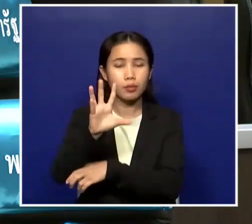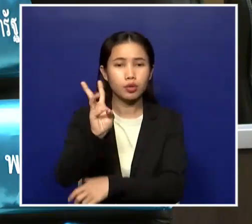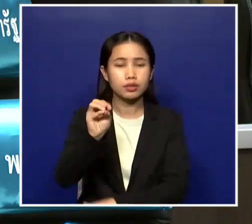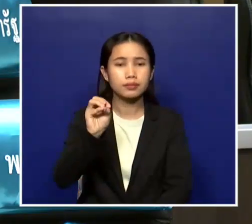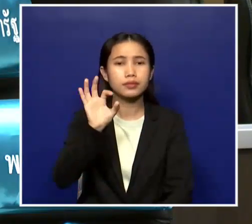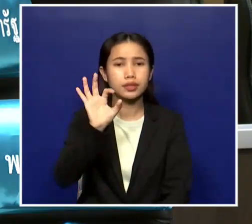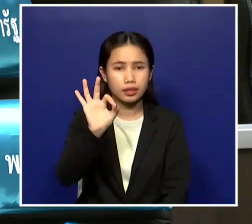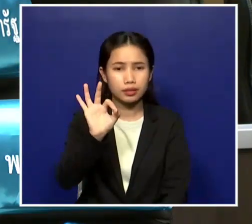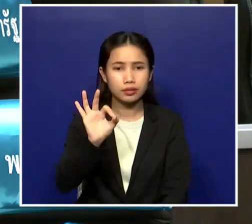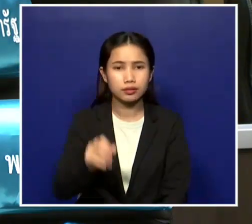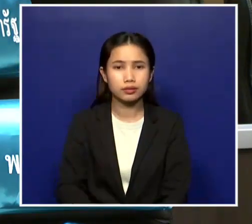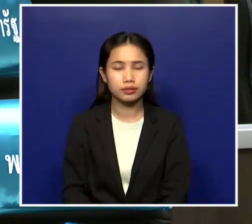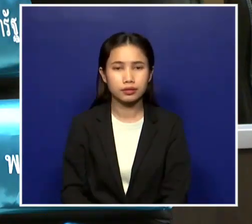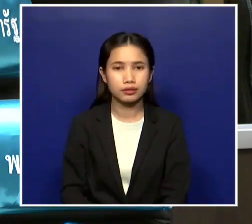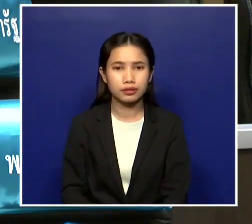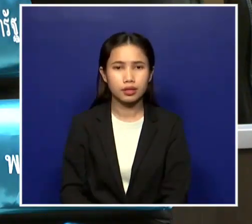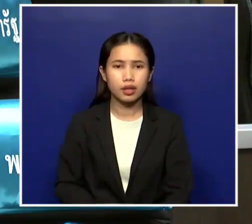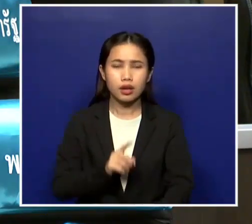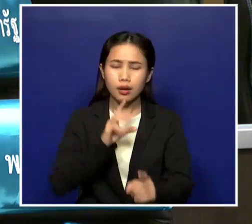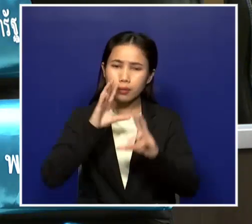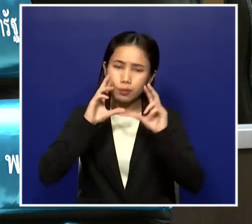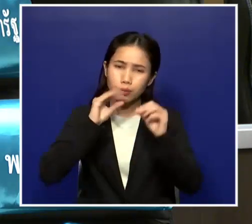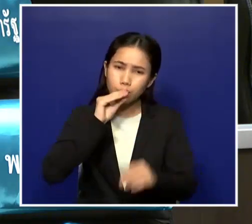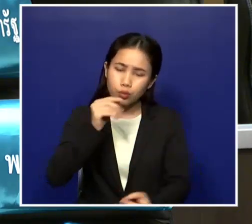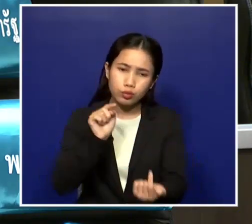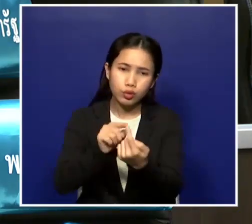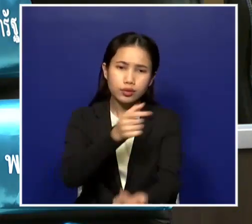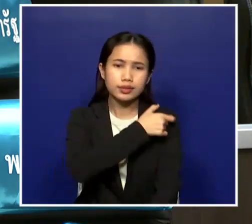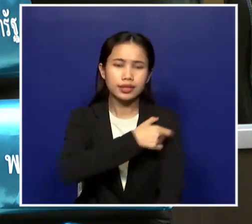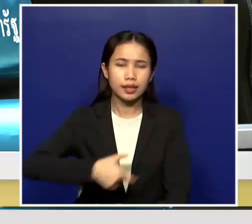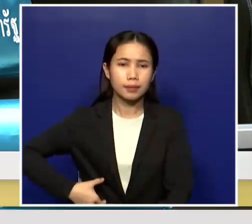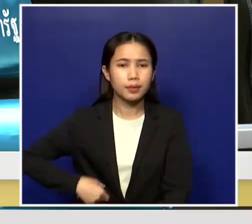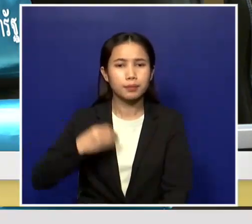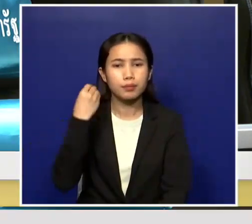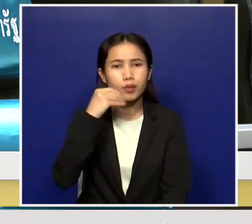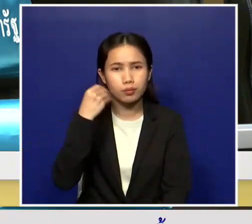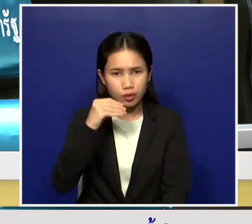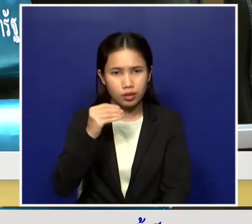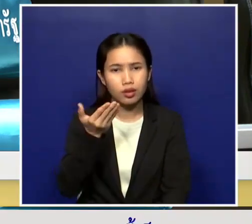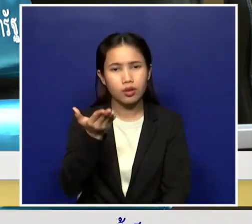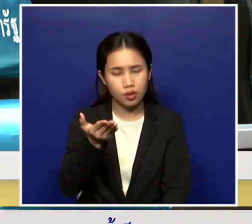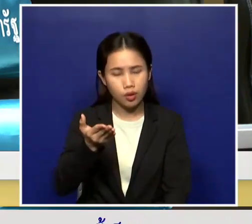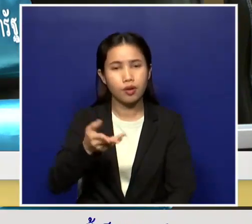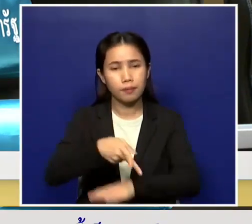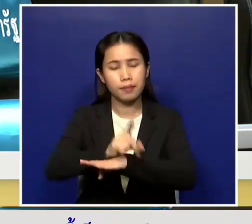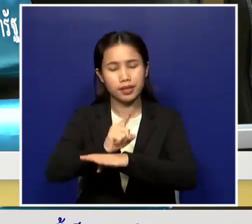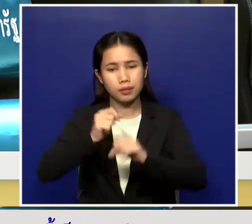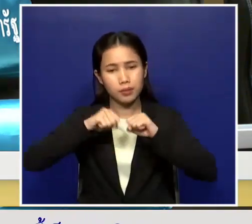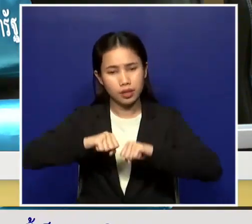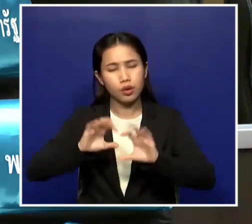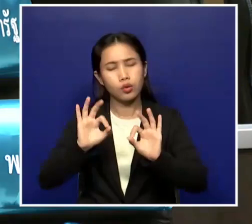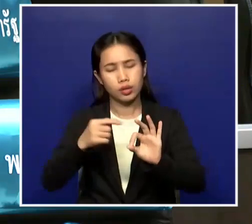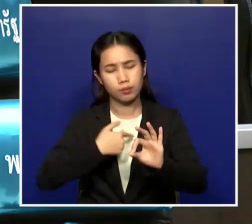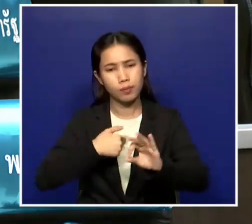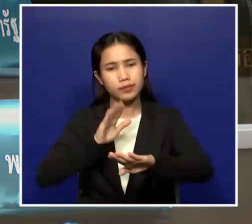พูดถึงสถาบันบ่อยครั้งมากเกินไปครับแล้วก็ขอให้ท่านประธานวิจัยครับ ผมเตือนเลยครับ